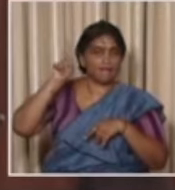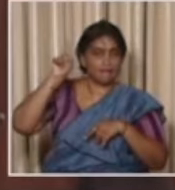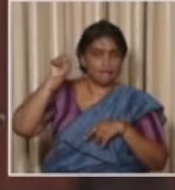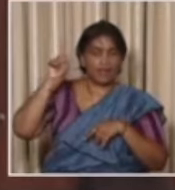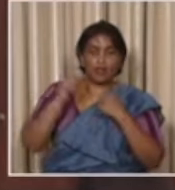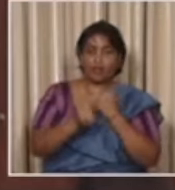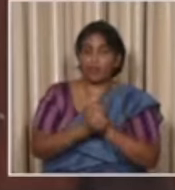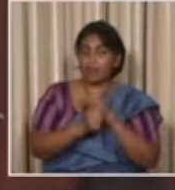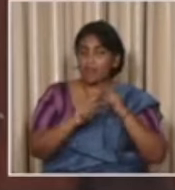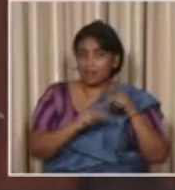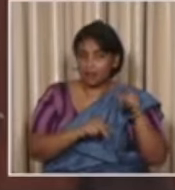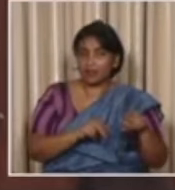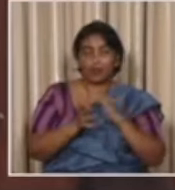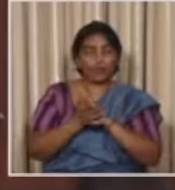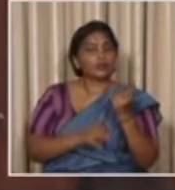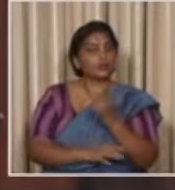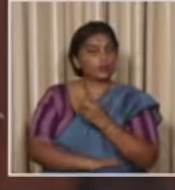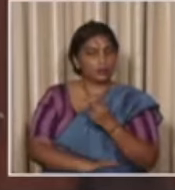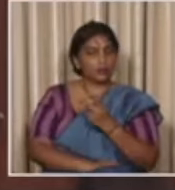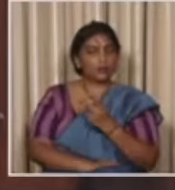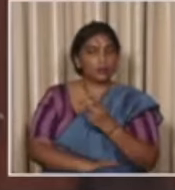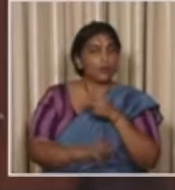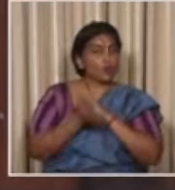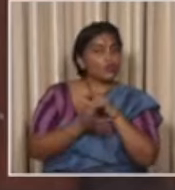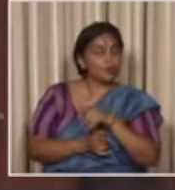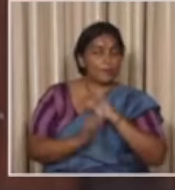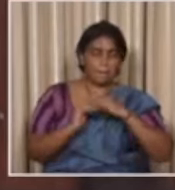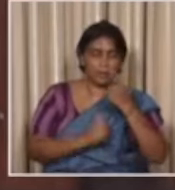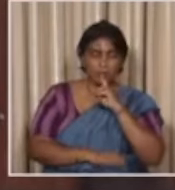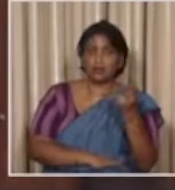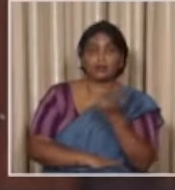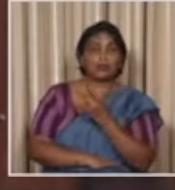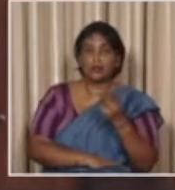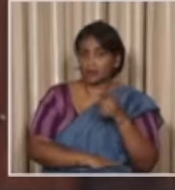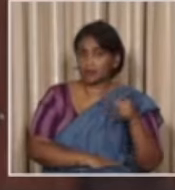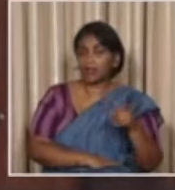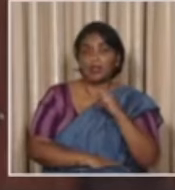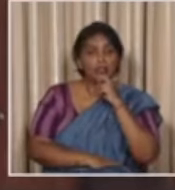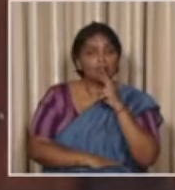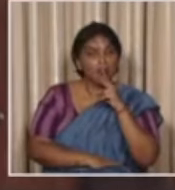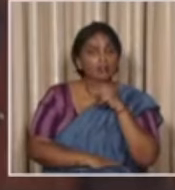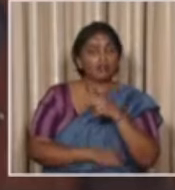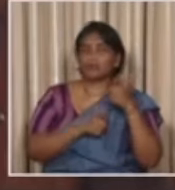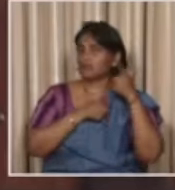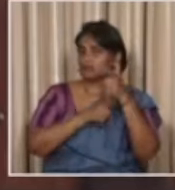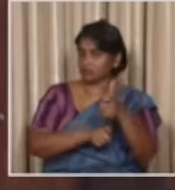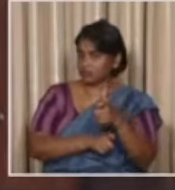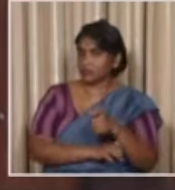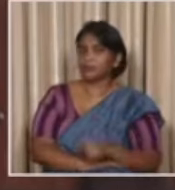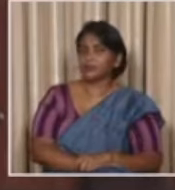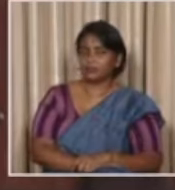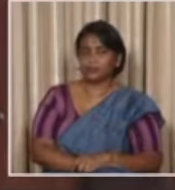මෙන්න මේ පොලිස් ෆයිස් කියන එක්කෙනායි හුසෙයින් කියන එකයි මම හුසෙයින් ගැන පස්සේ කියන්නම්. මේ පුද්ගලයන් දෙදෙනම තමයි මහදවල් මේ වෙඩි ප්‍රහාරයට සම්බන්ධ